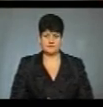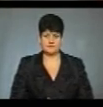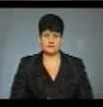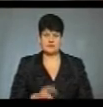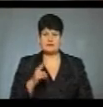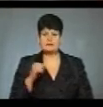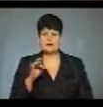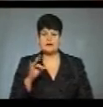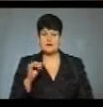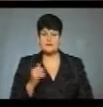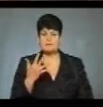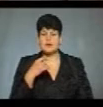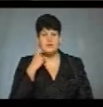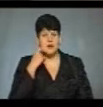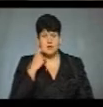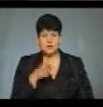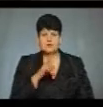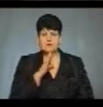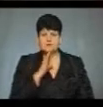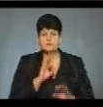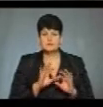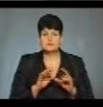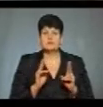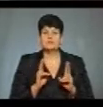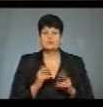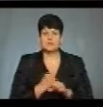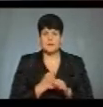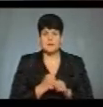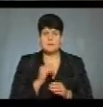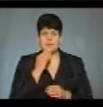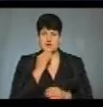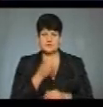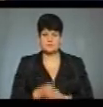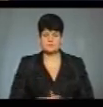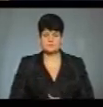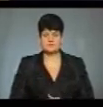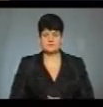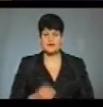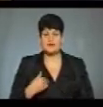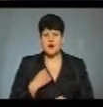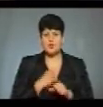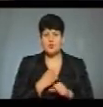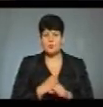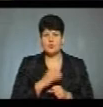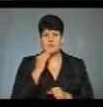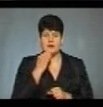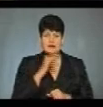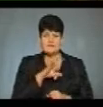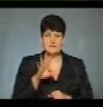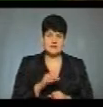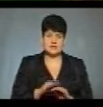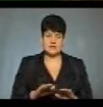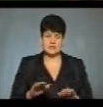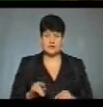Дарині Казанцевій 5 років. Дівчинка розповідає, для кого робить печиво. Роблю пряники для всіх дітей,